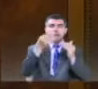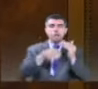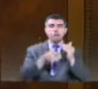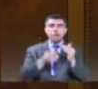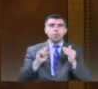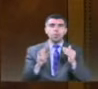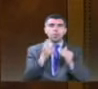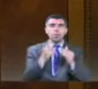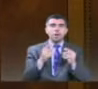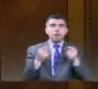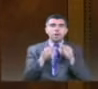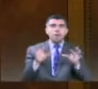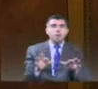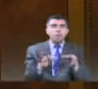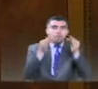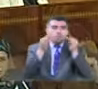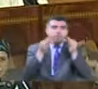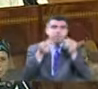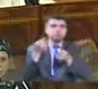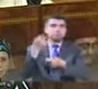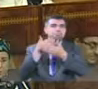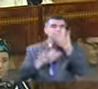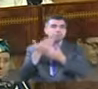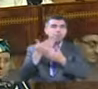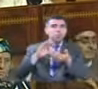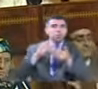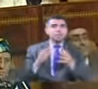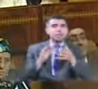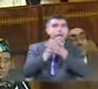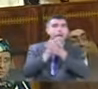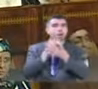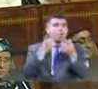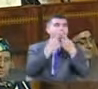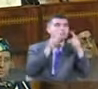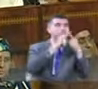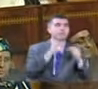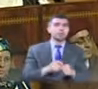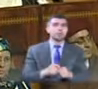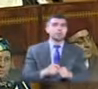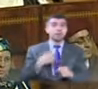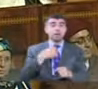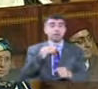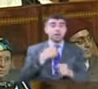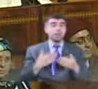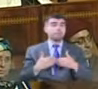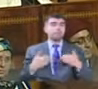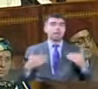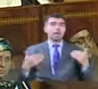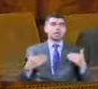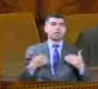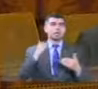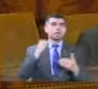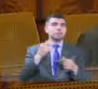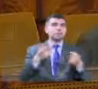مبادرة جديدة للتعاون الثنائي في كافة القطاعات والمجالات. كما نفتخر ونعتز